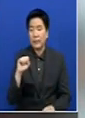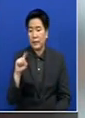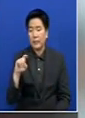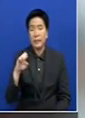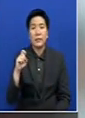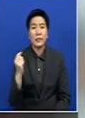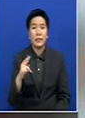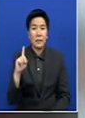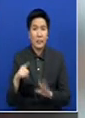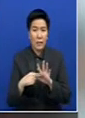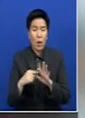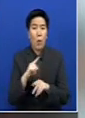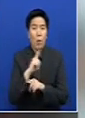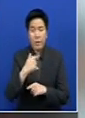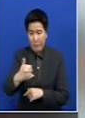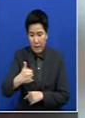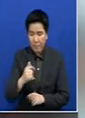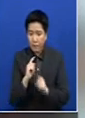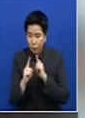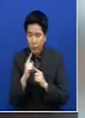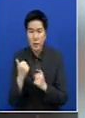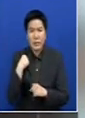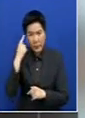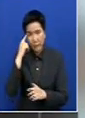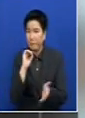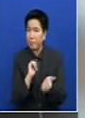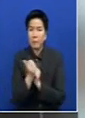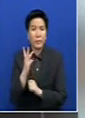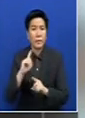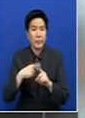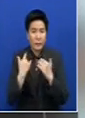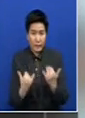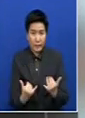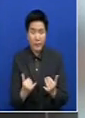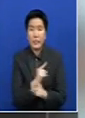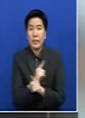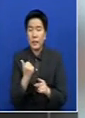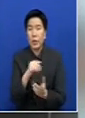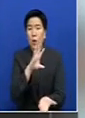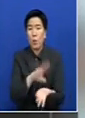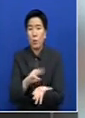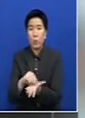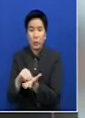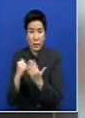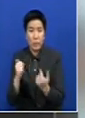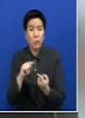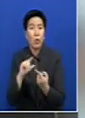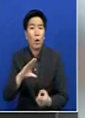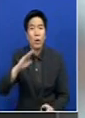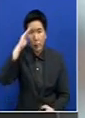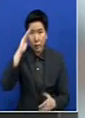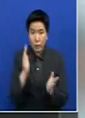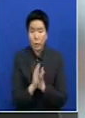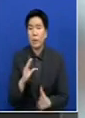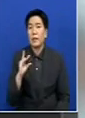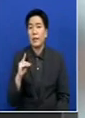วารีตอนนี้กำหนดวันให้ปากคำไม่น่าจะทันเดือนกุมภาพันธ์นี้นะครับนี่คือข้อมูลจากทางตำรวจ